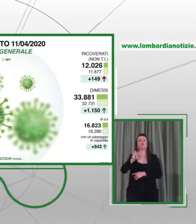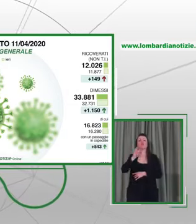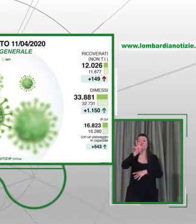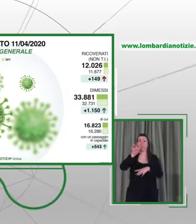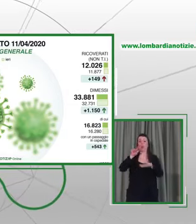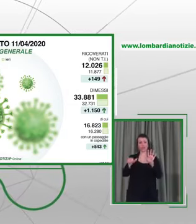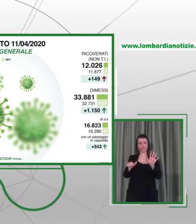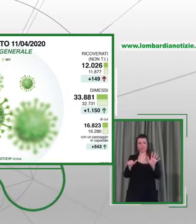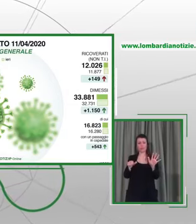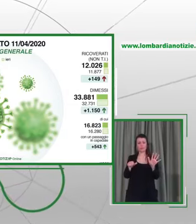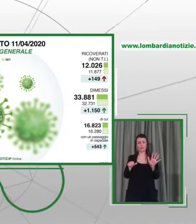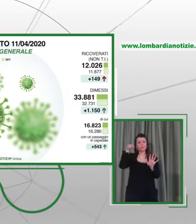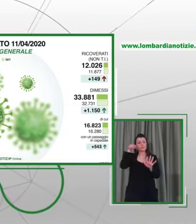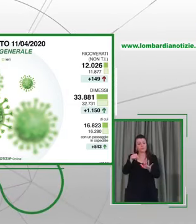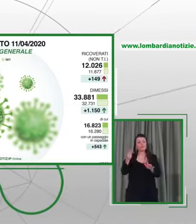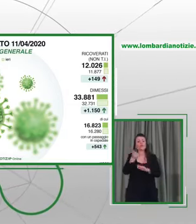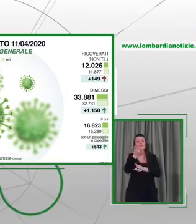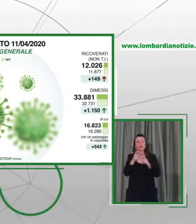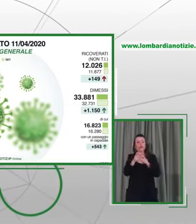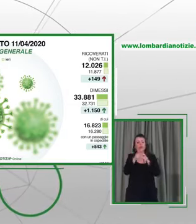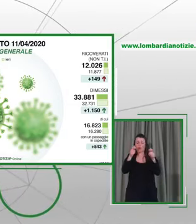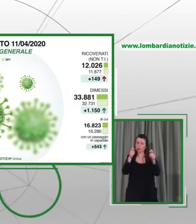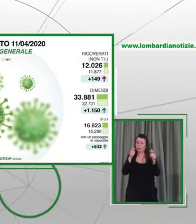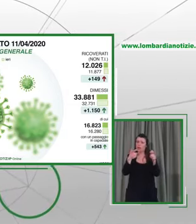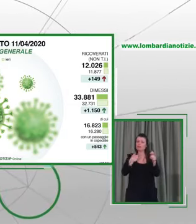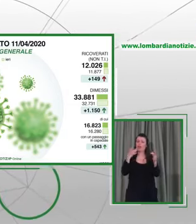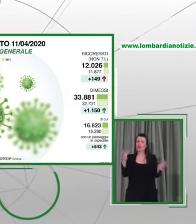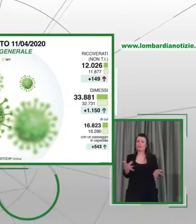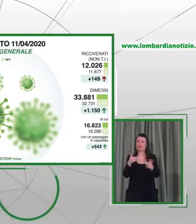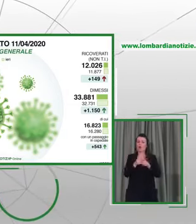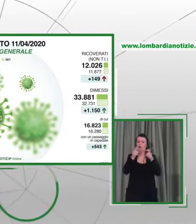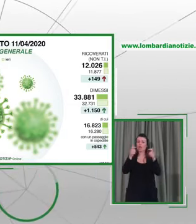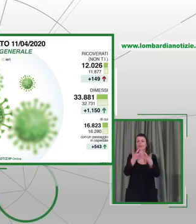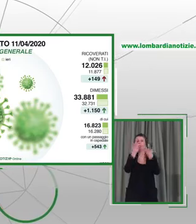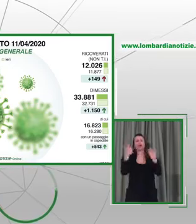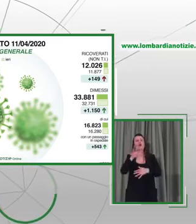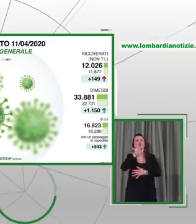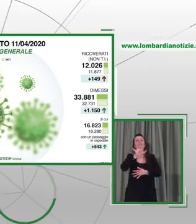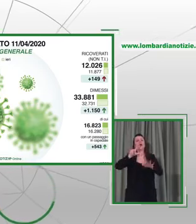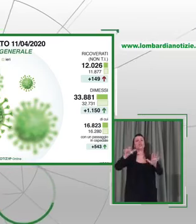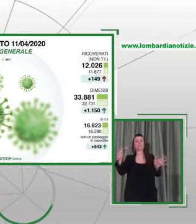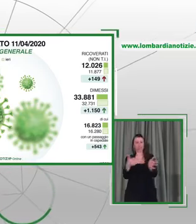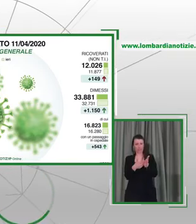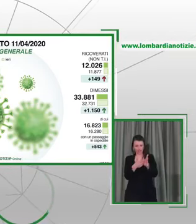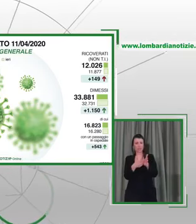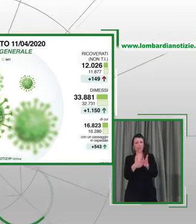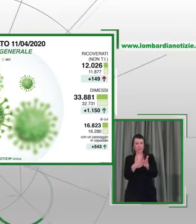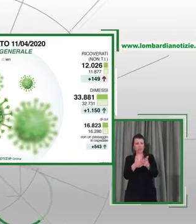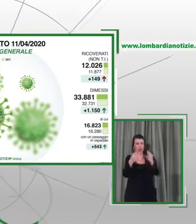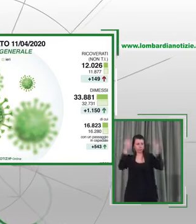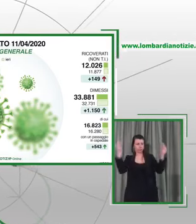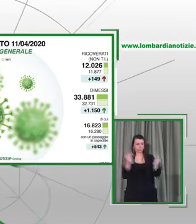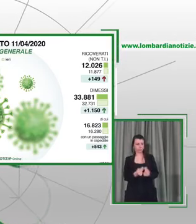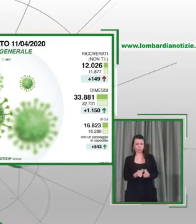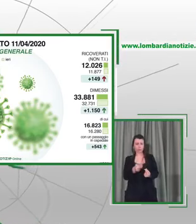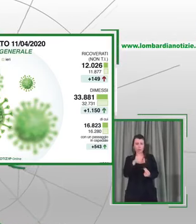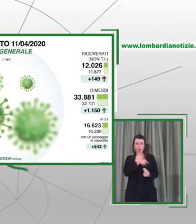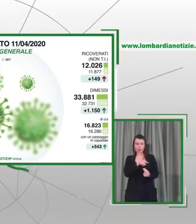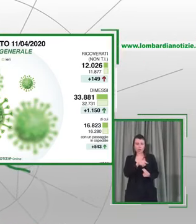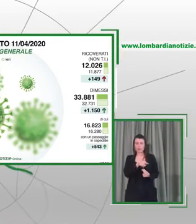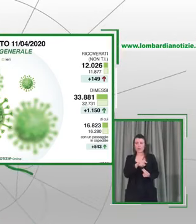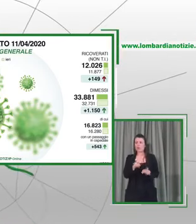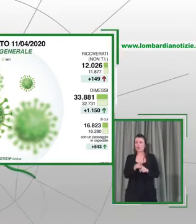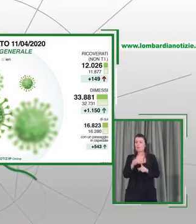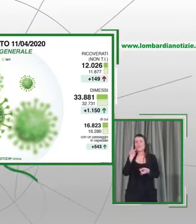un dato le cresce leggermente chiaro che sui 57 mila e un dato che non cambia dal punto di vista